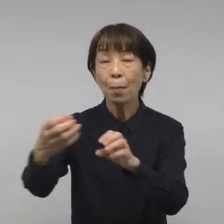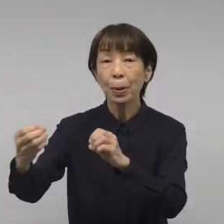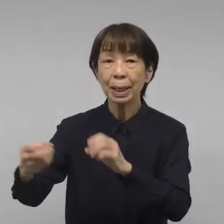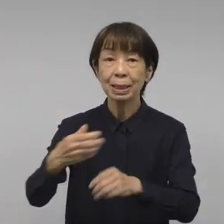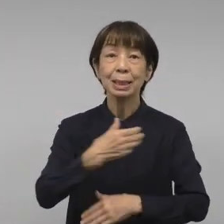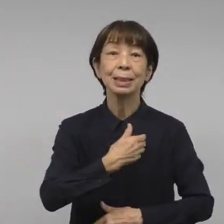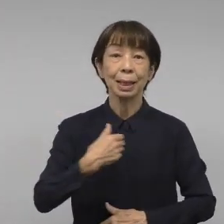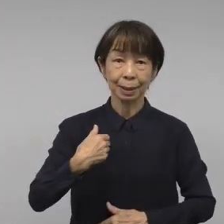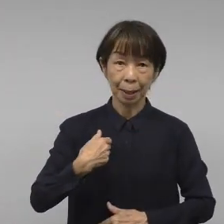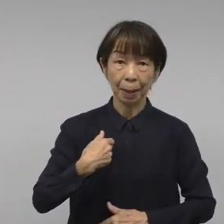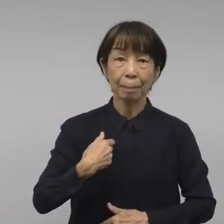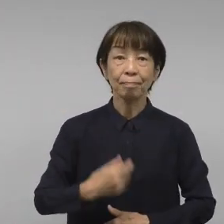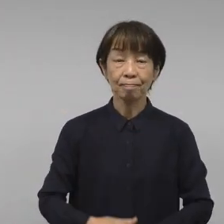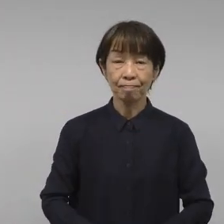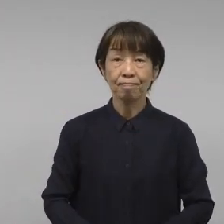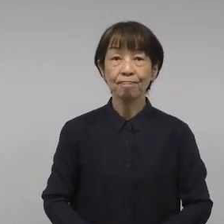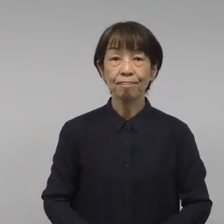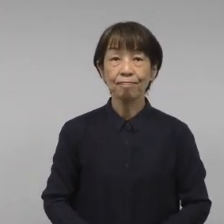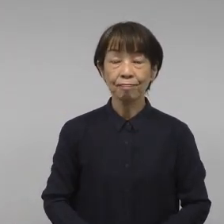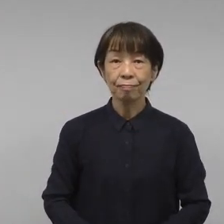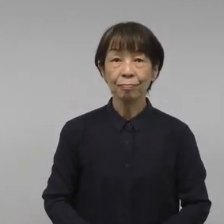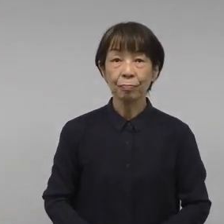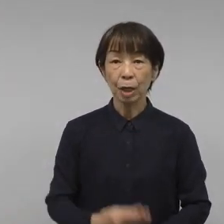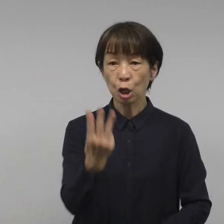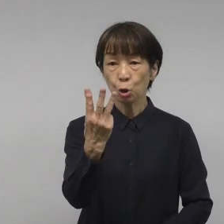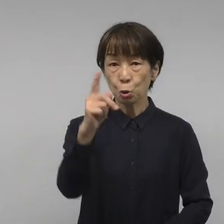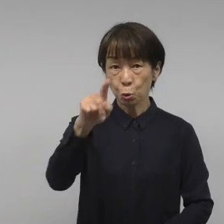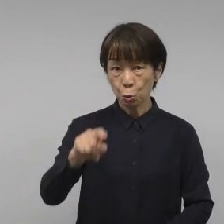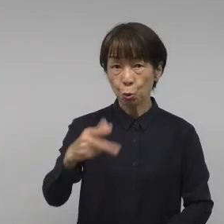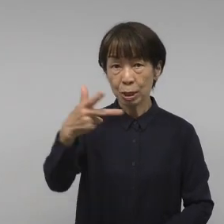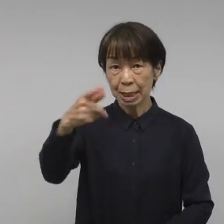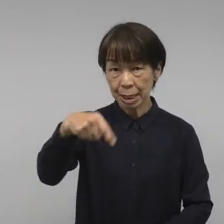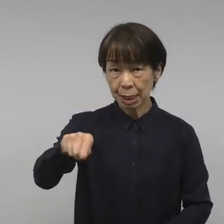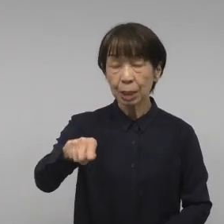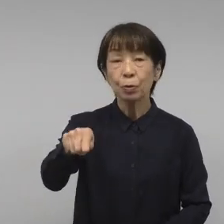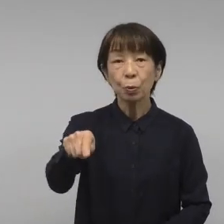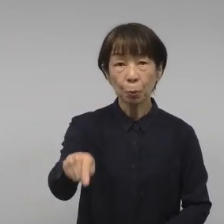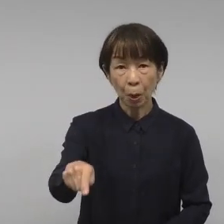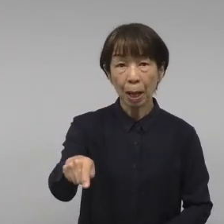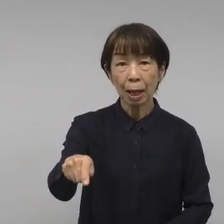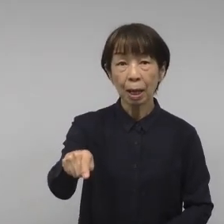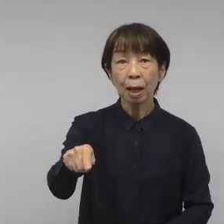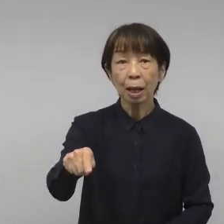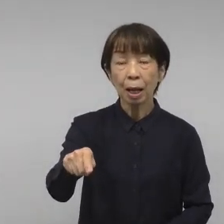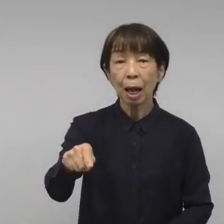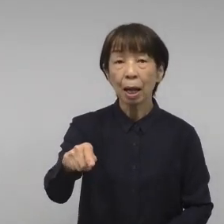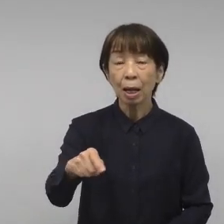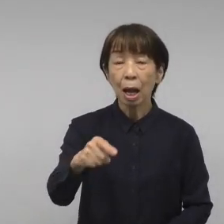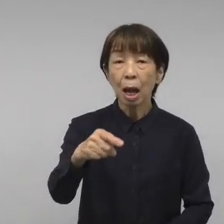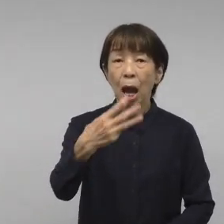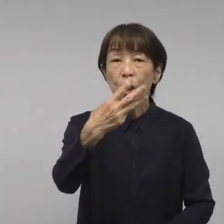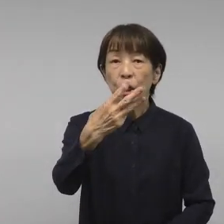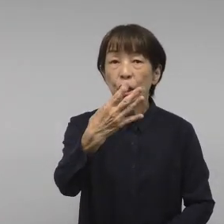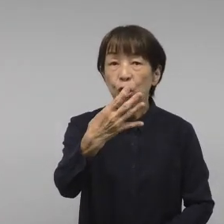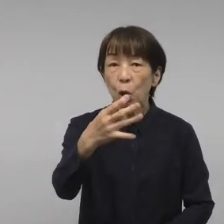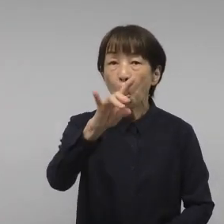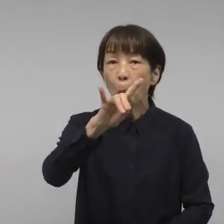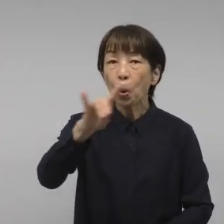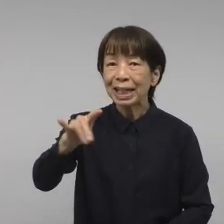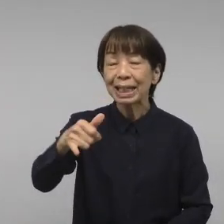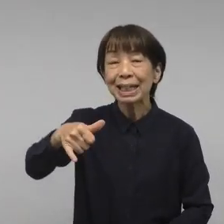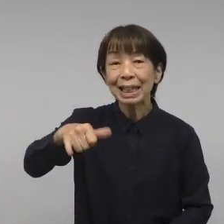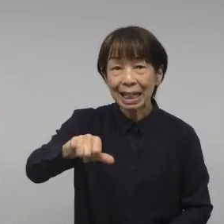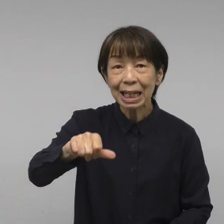ただいたというふうなことです。また友人にはですね、ヨギティさんっていう、ヨギ